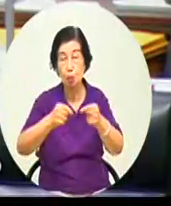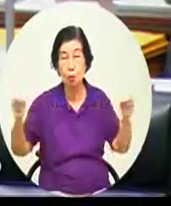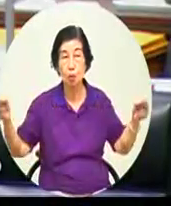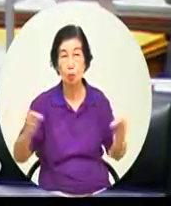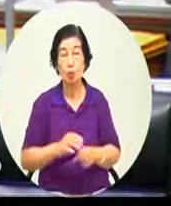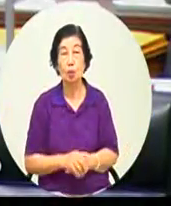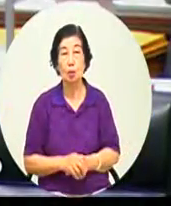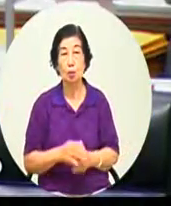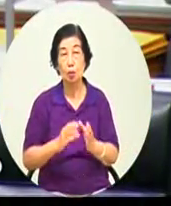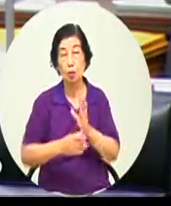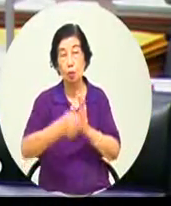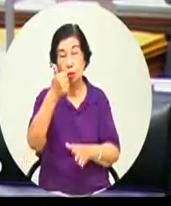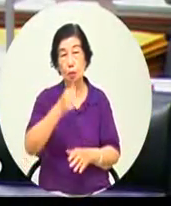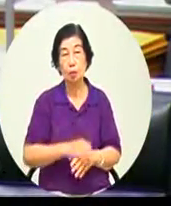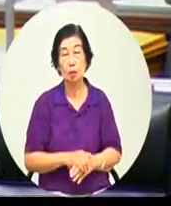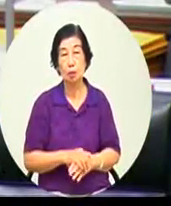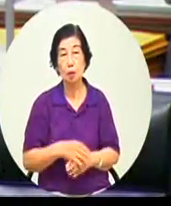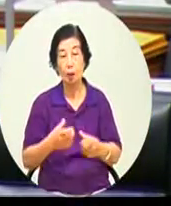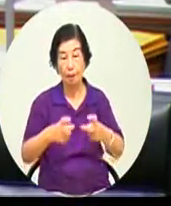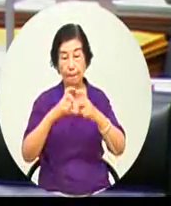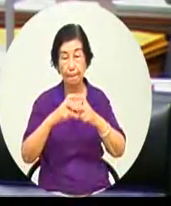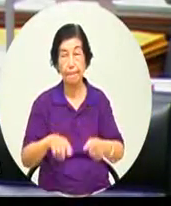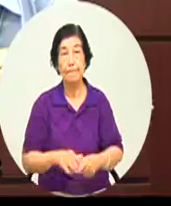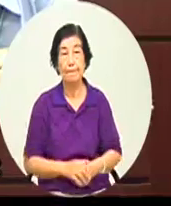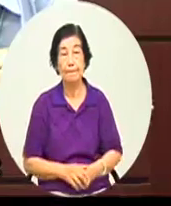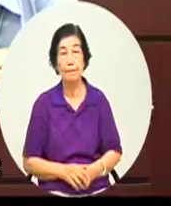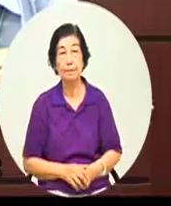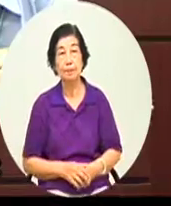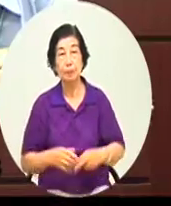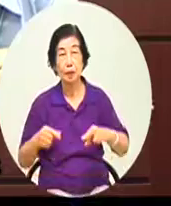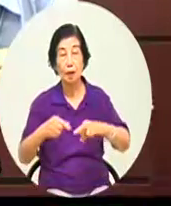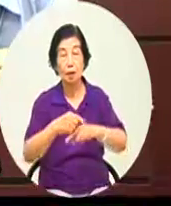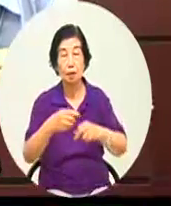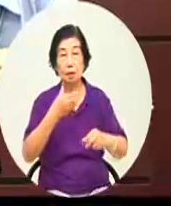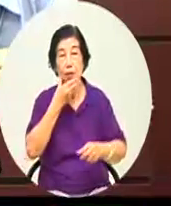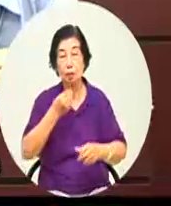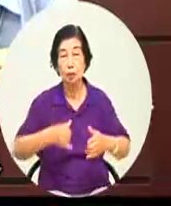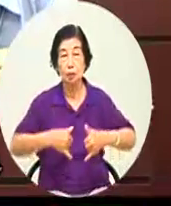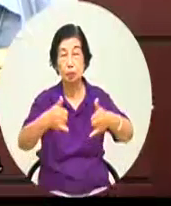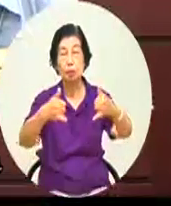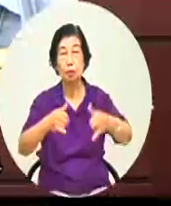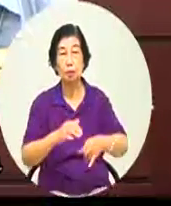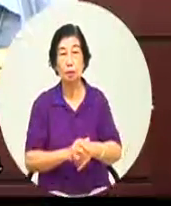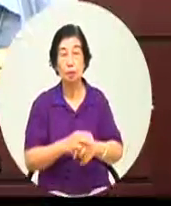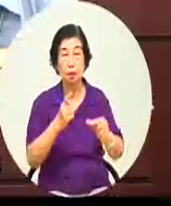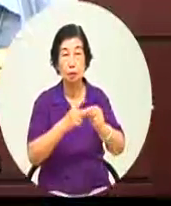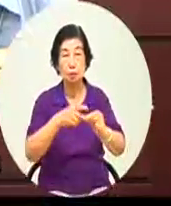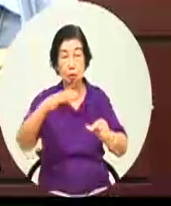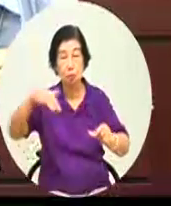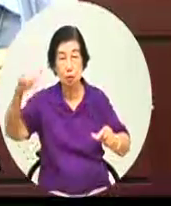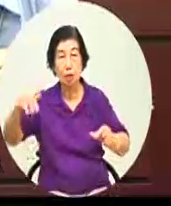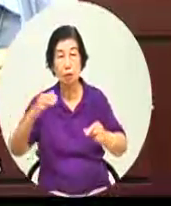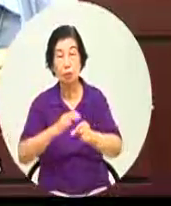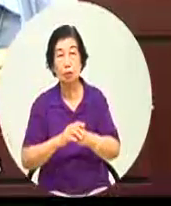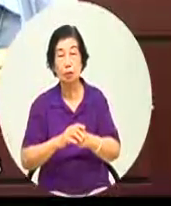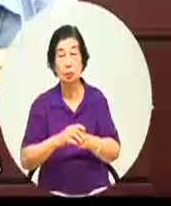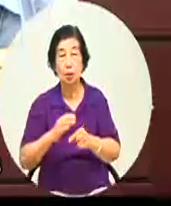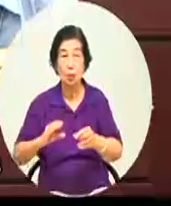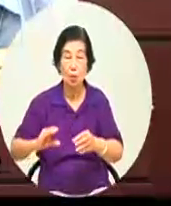复。 是，谢谢。金福路就是我们中山路往那